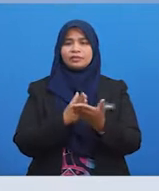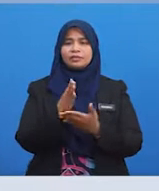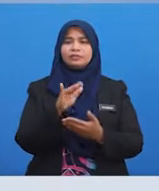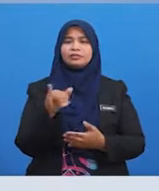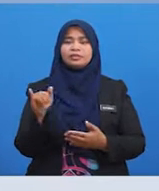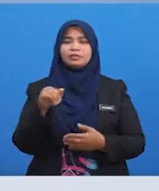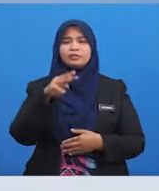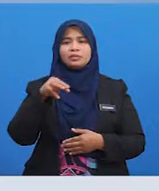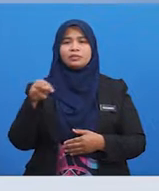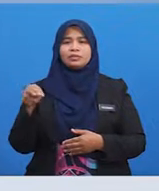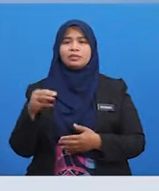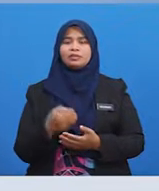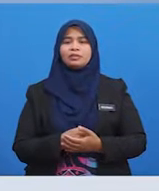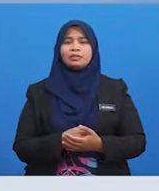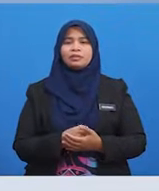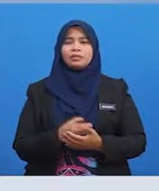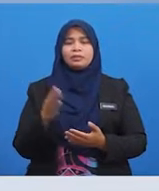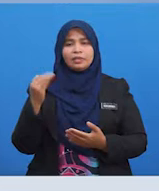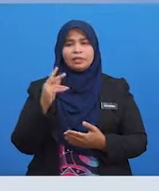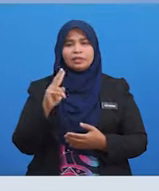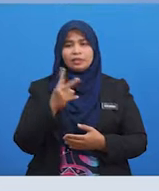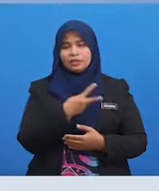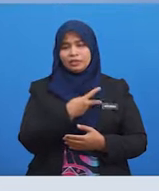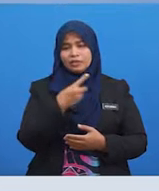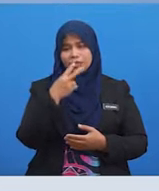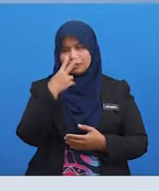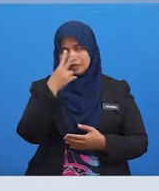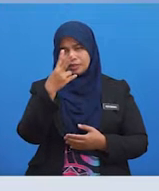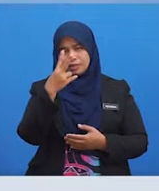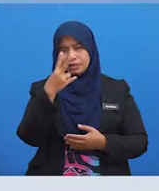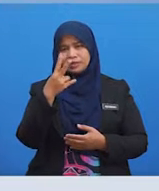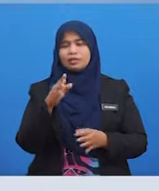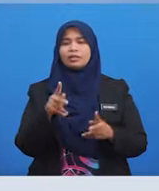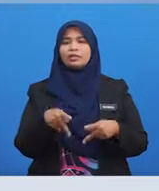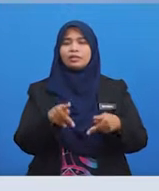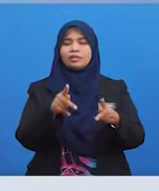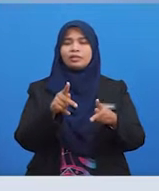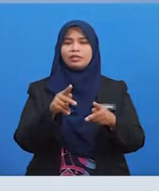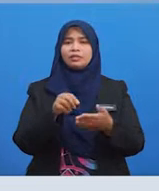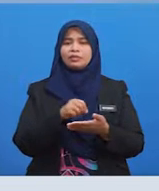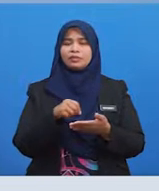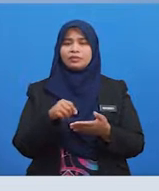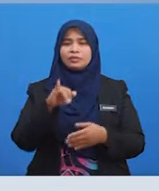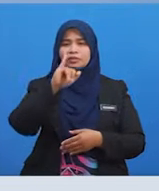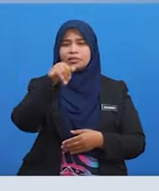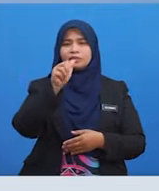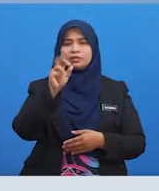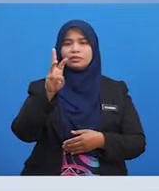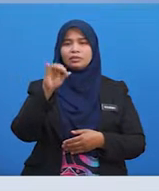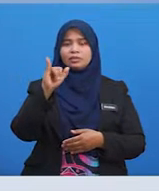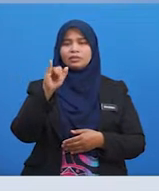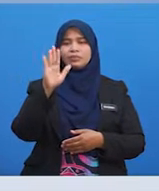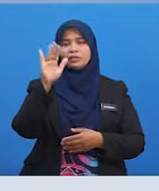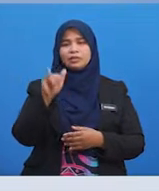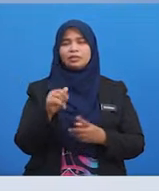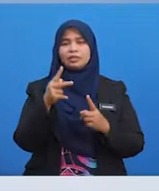Seterusnya, murid-murid, mari kita lihat kaedah penulisan jawi yang